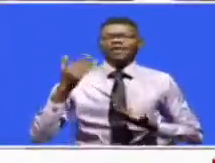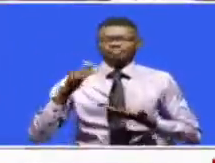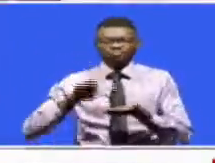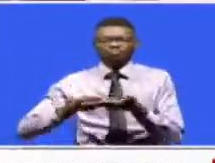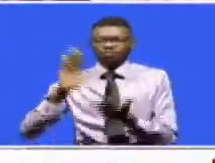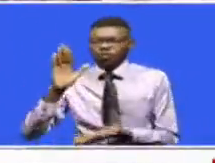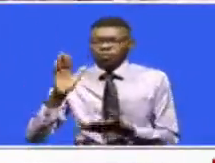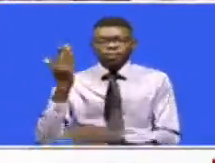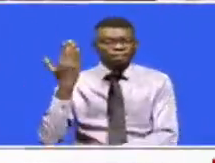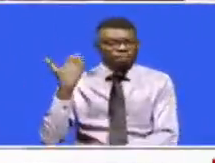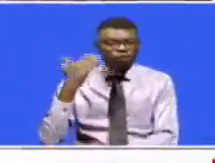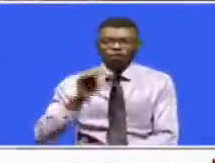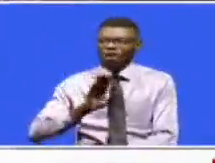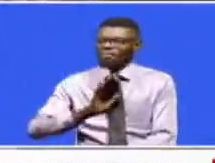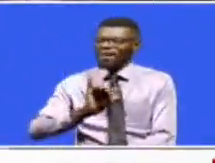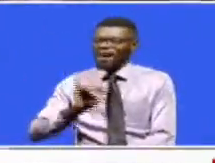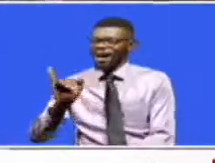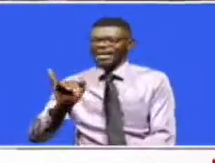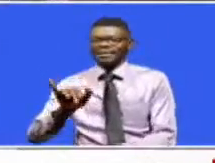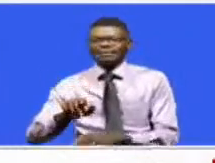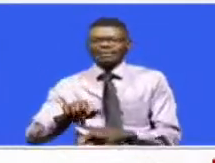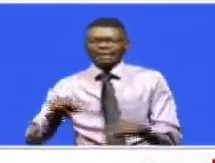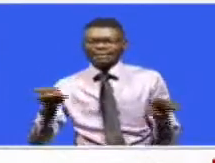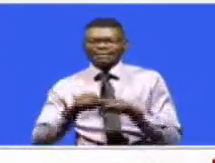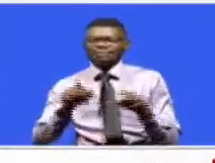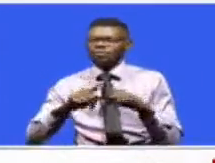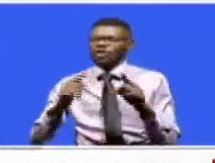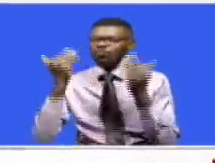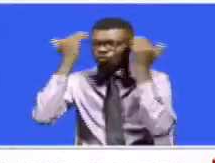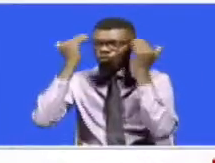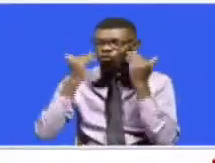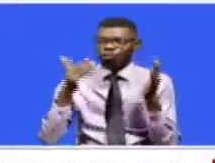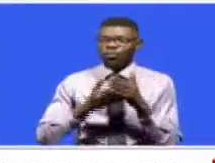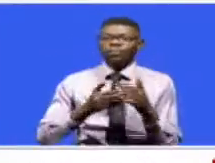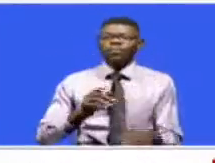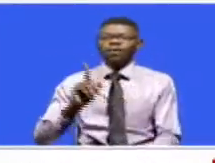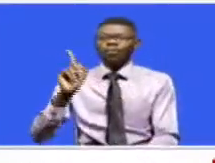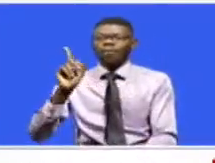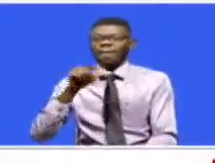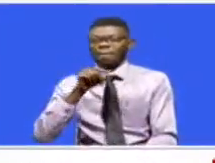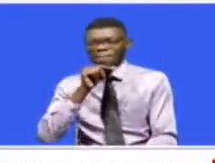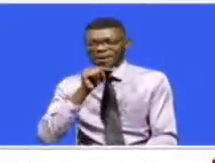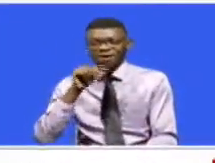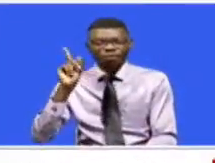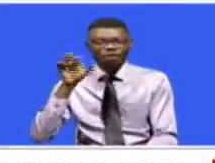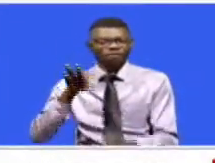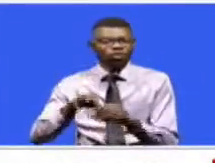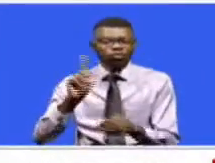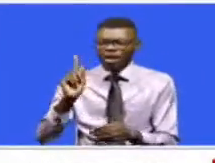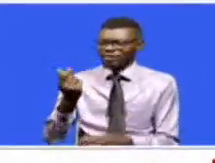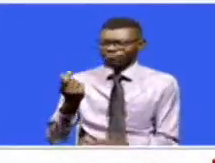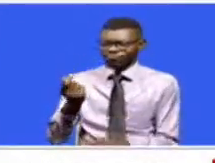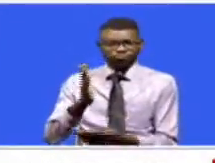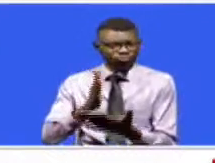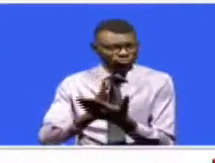ukishabikiwa na mchakato wa BBI uliositishwa. One man, one vote, one shilling. Sio?